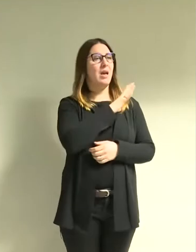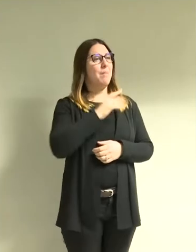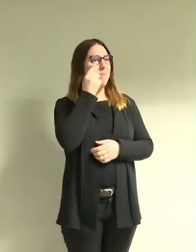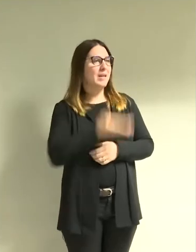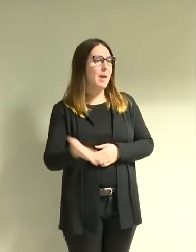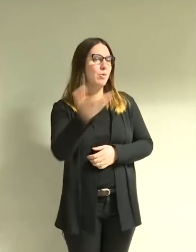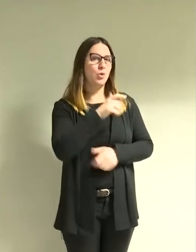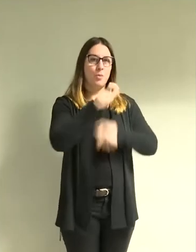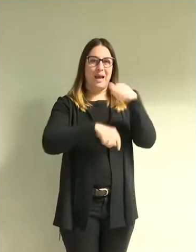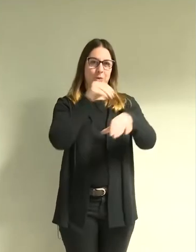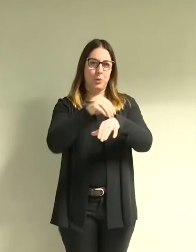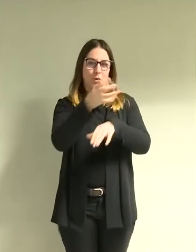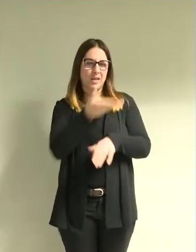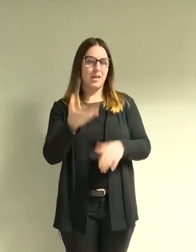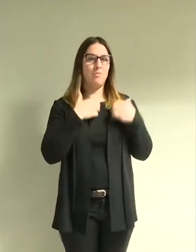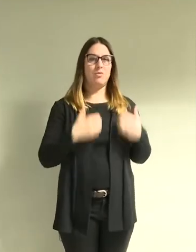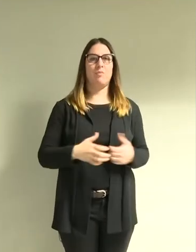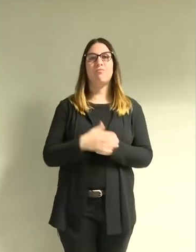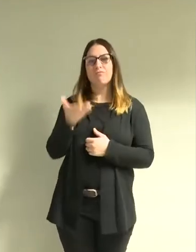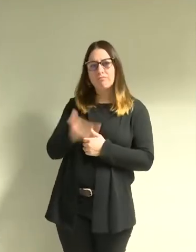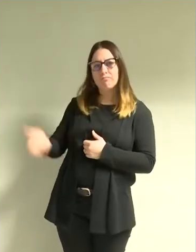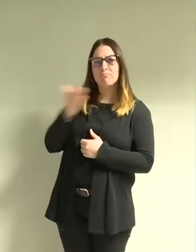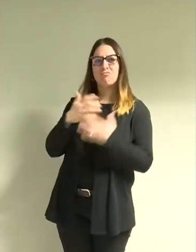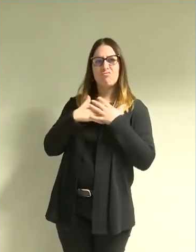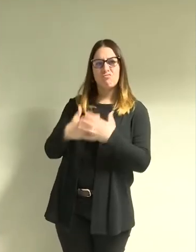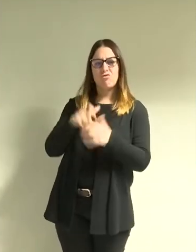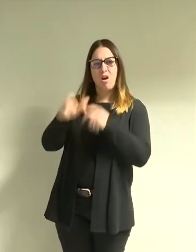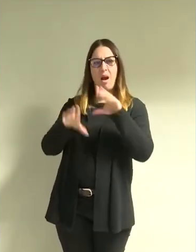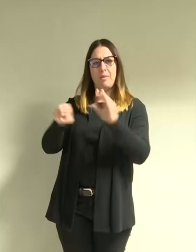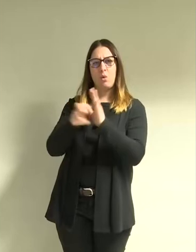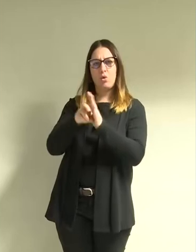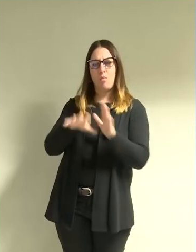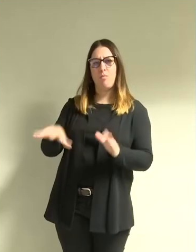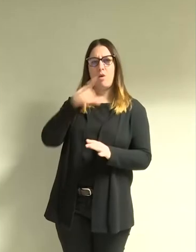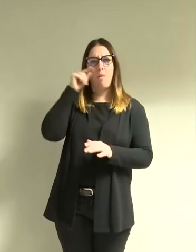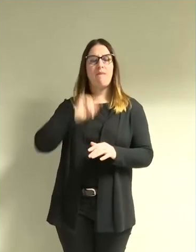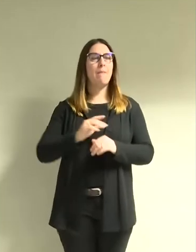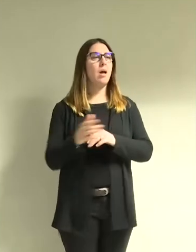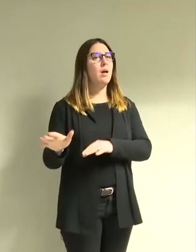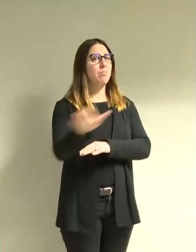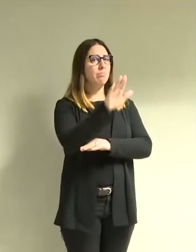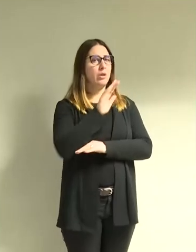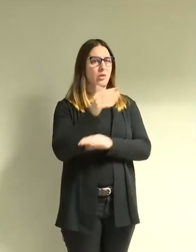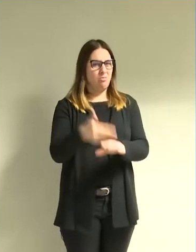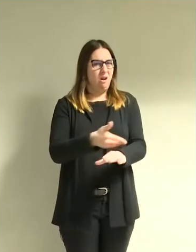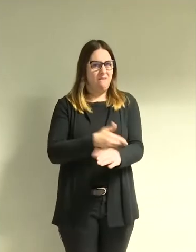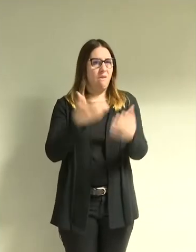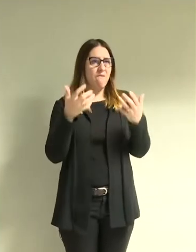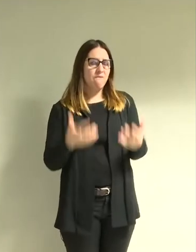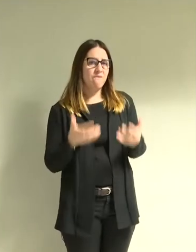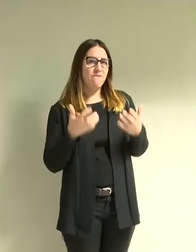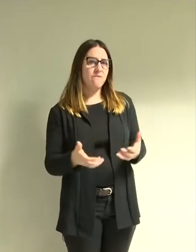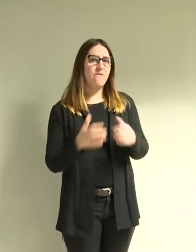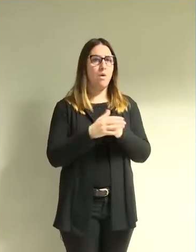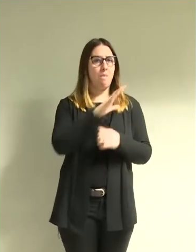conseillères et conseillers municipaux chars grenobloise et grenoble avant de débuter la présentation de cette délibération je souhaite y associer